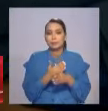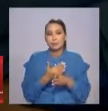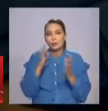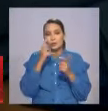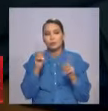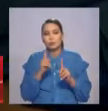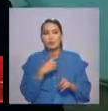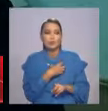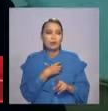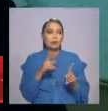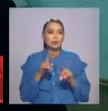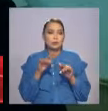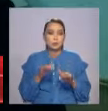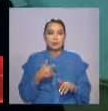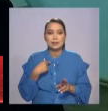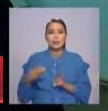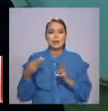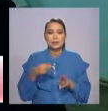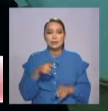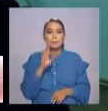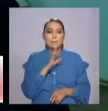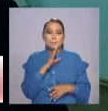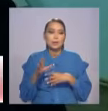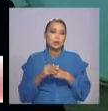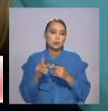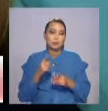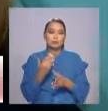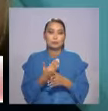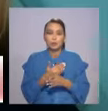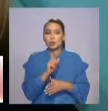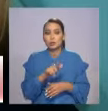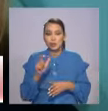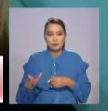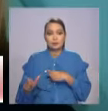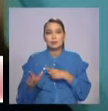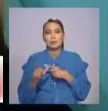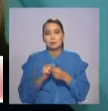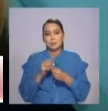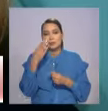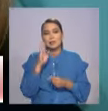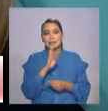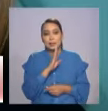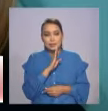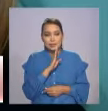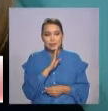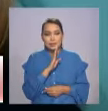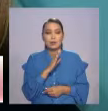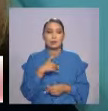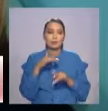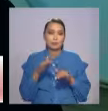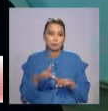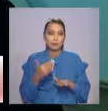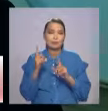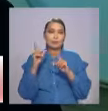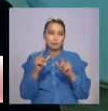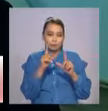такому важному делу. Я приезжаю сюда с мамой, чтобы помогать людям. Я вместе с родителями еду помогать